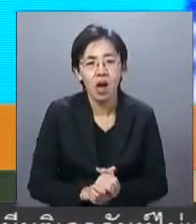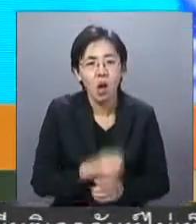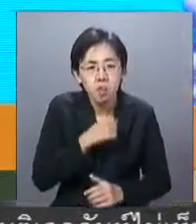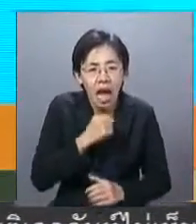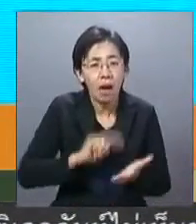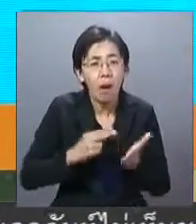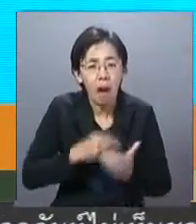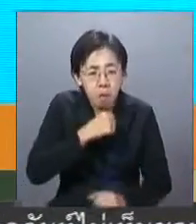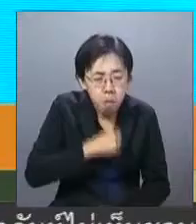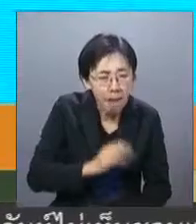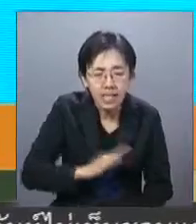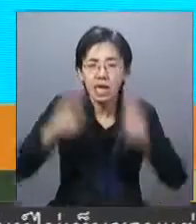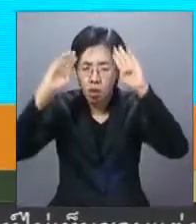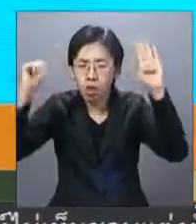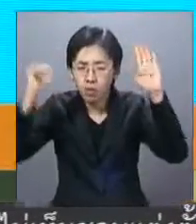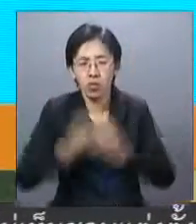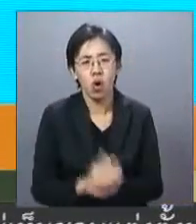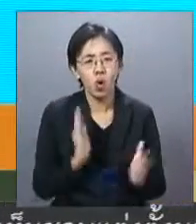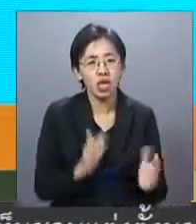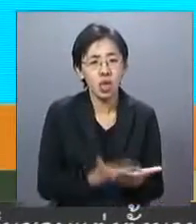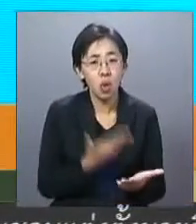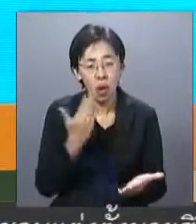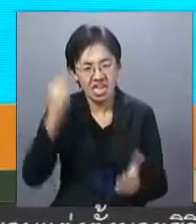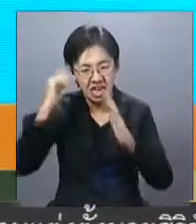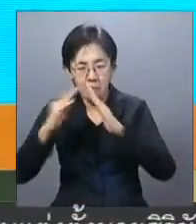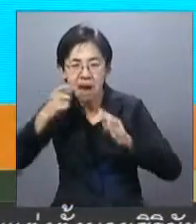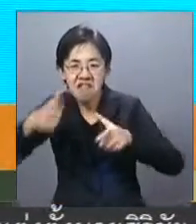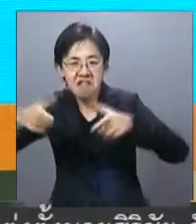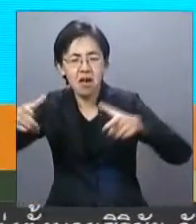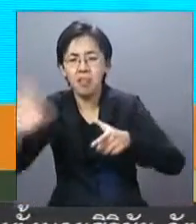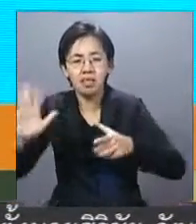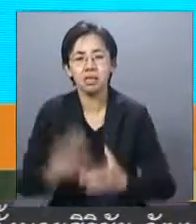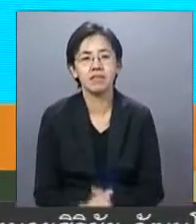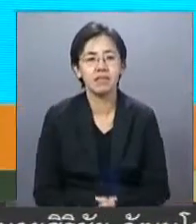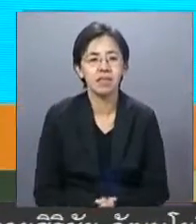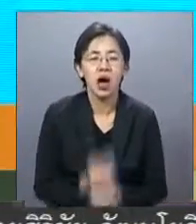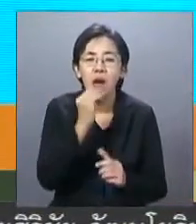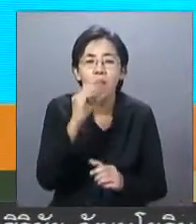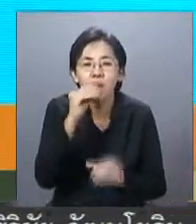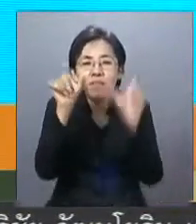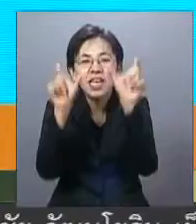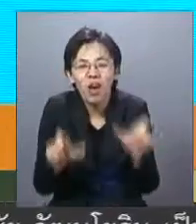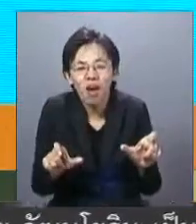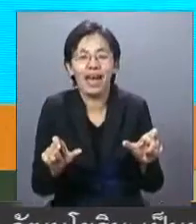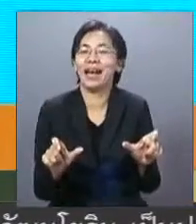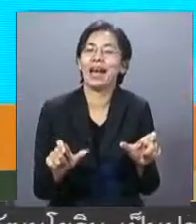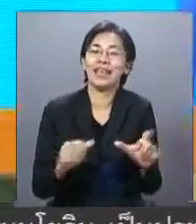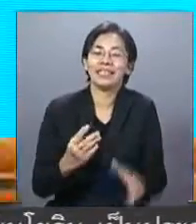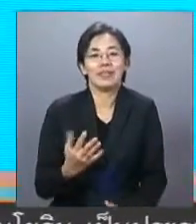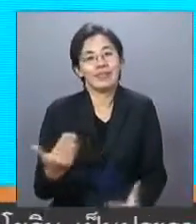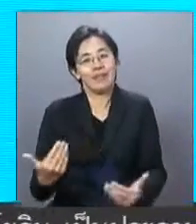านคนจะรวยรวยสุนทานใช่บ้านโตเดี๋ยวหาว่าพูดเป็นกลอนอีกไ